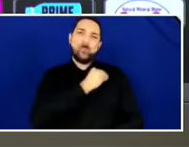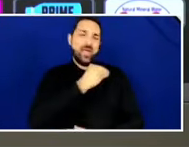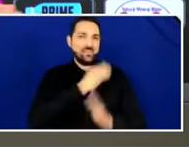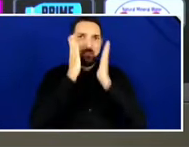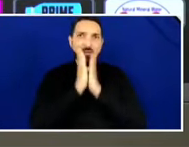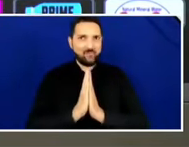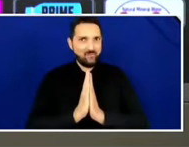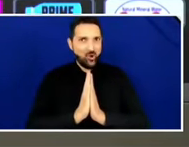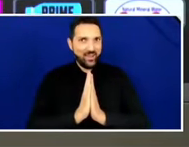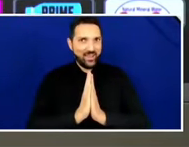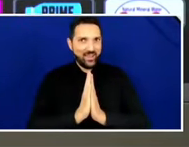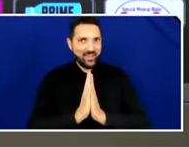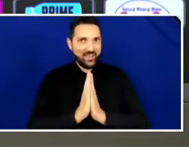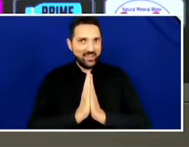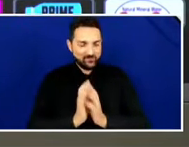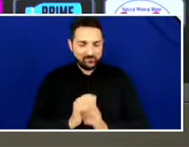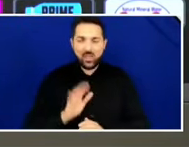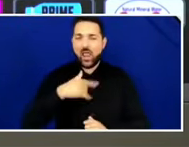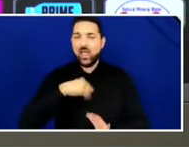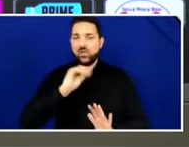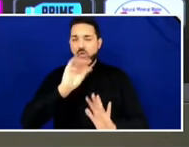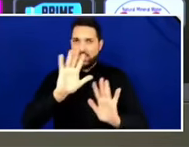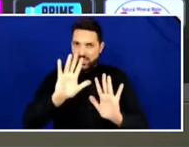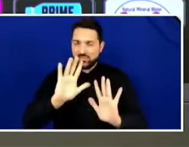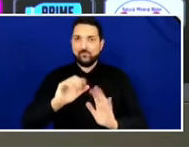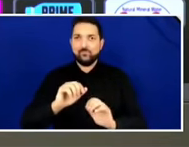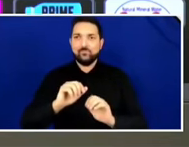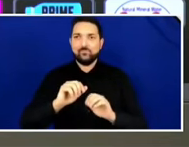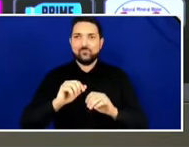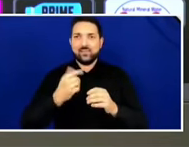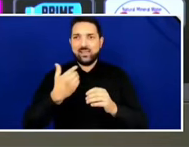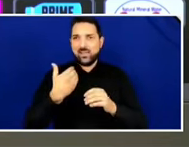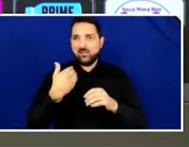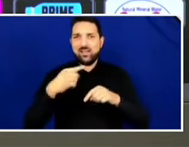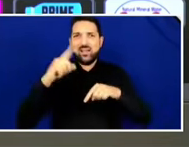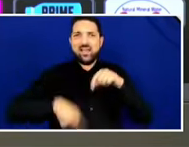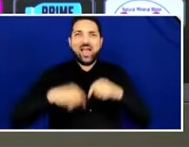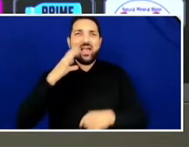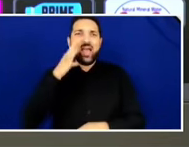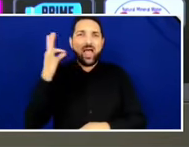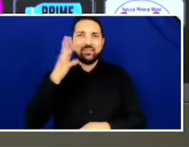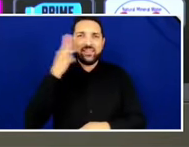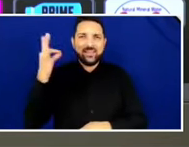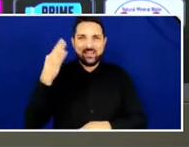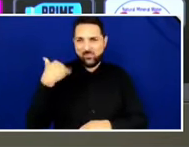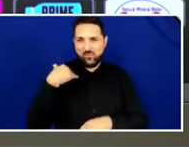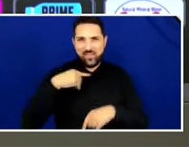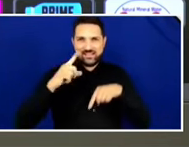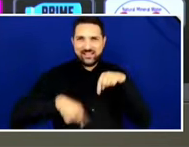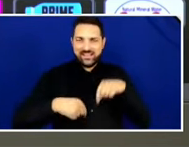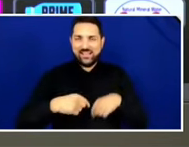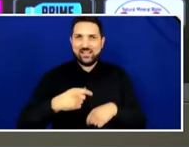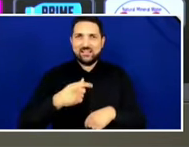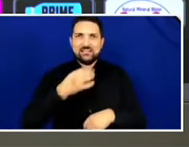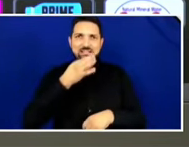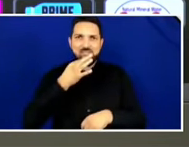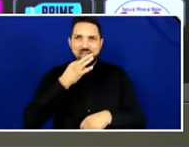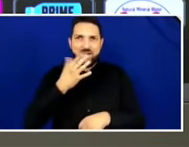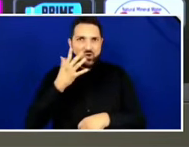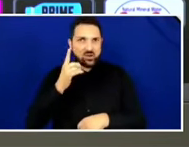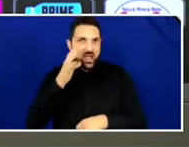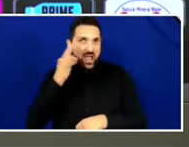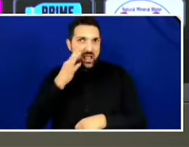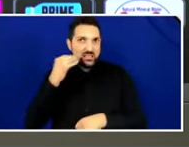le chiedo le chiedo se dietro le esclusioni ultime di gatti c'è un calo del rendimento del ragazzo in allenamento